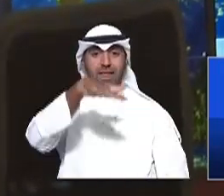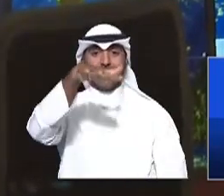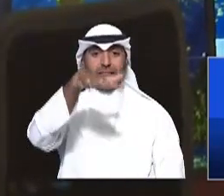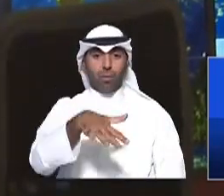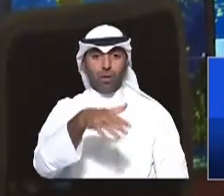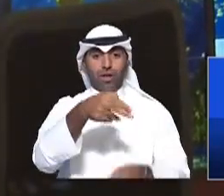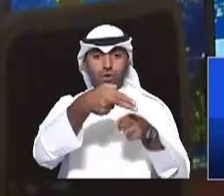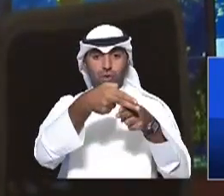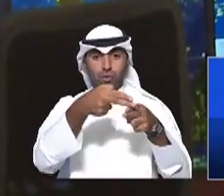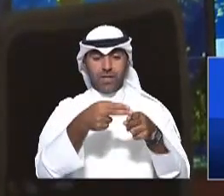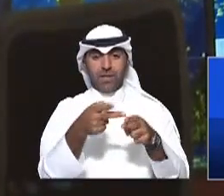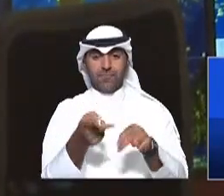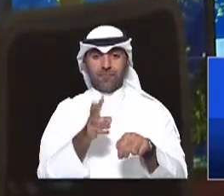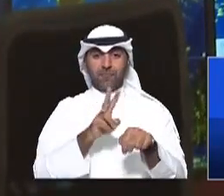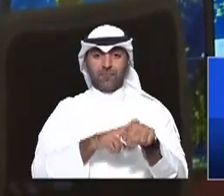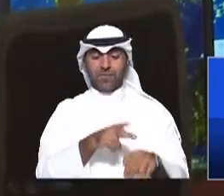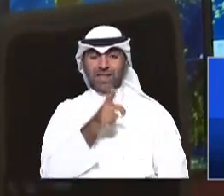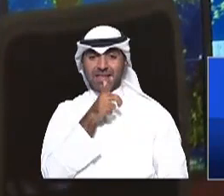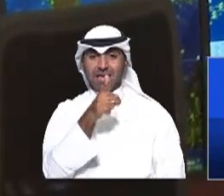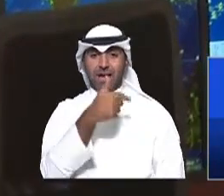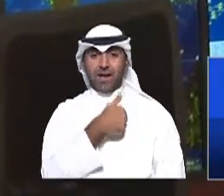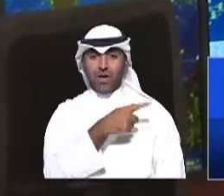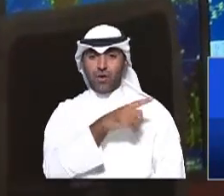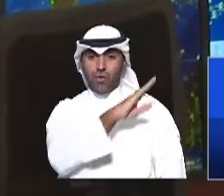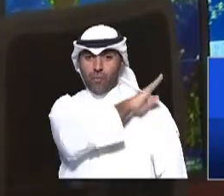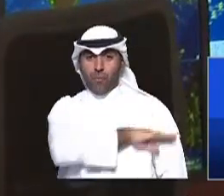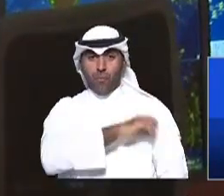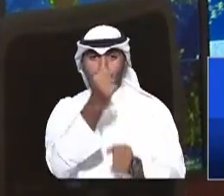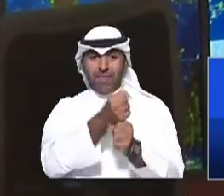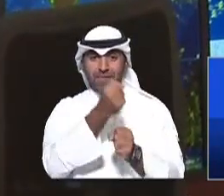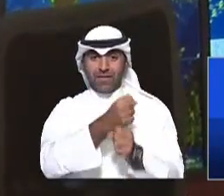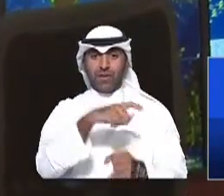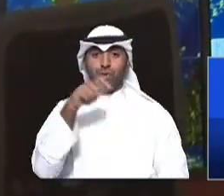لسلطة رجال خفر السواحل ورجال الداخلية. احنا اليوم